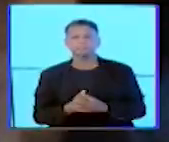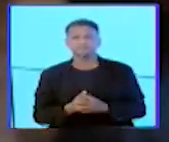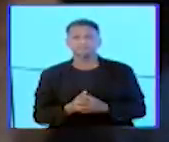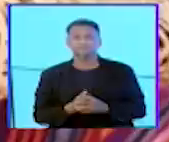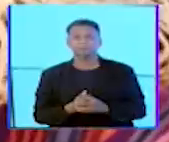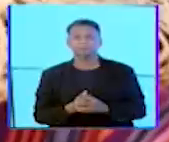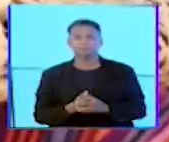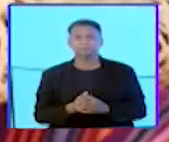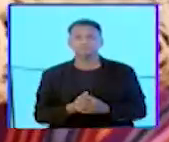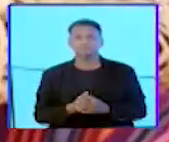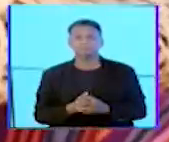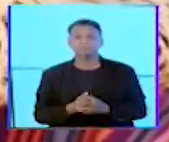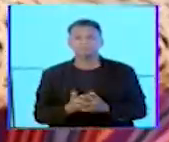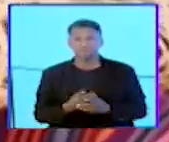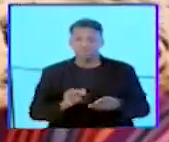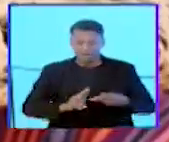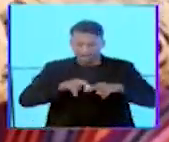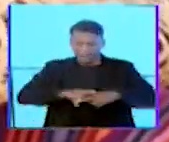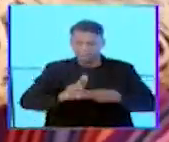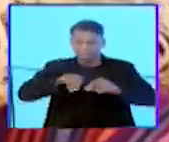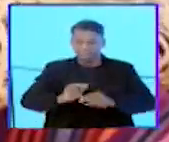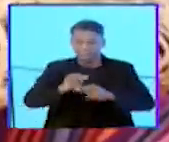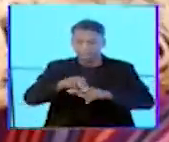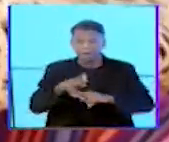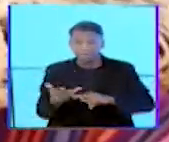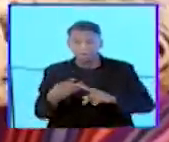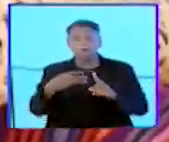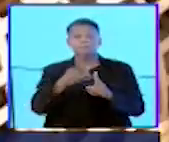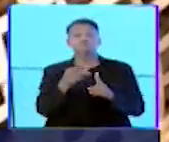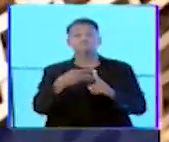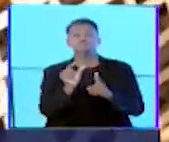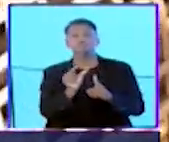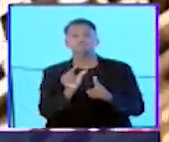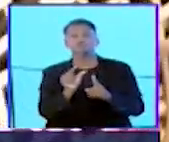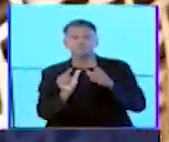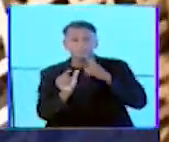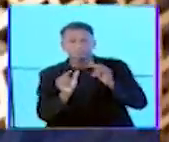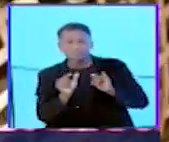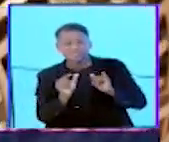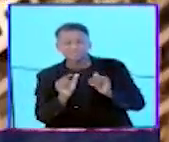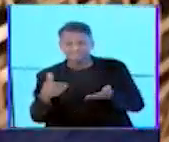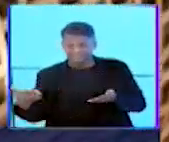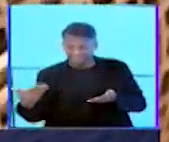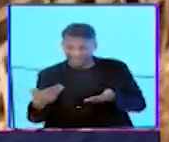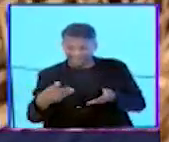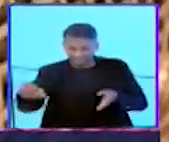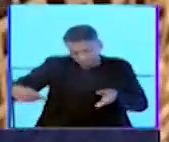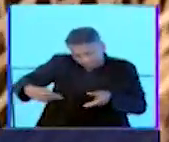Sementara itu, hasil anyaman warga di sini adalah bubu atau perangkap ikan. Bahan membuat bubu diambil dari bambu.